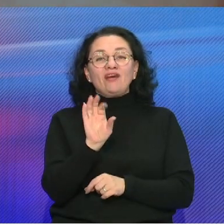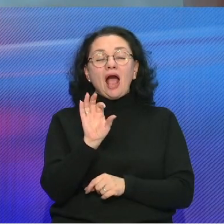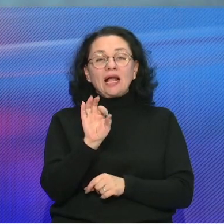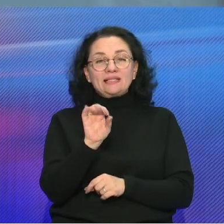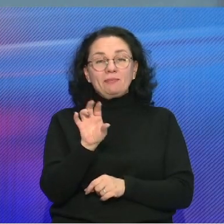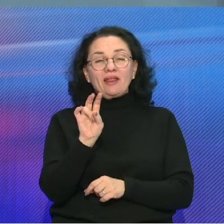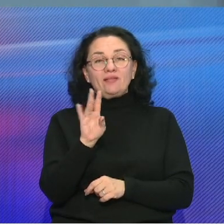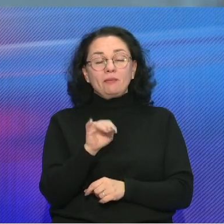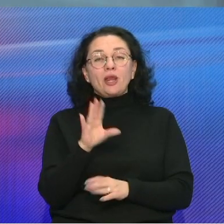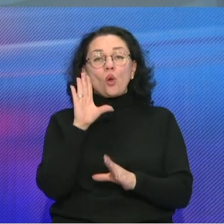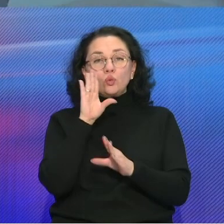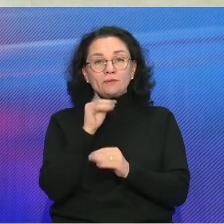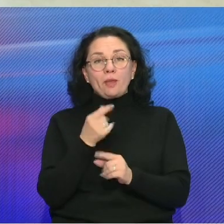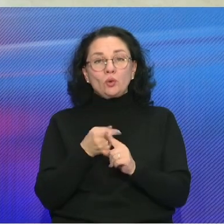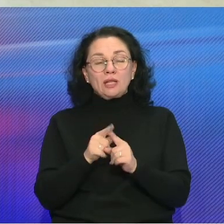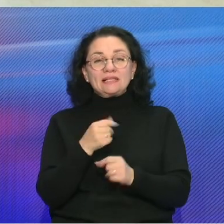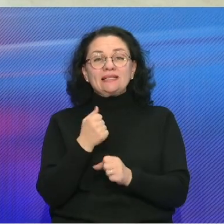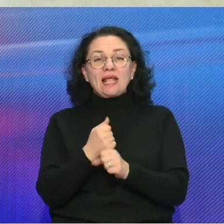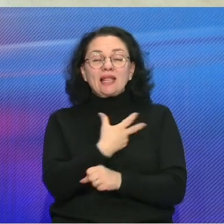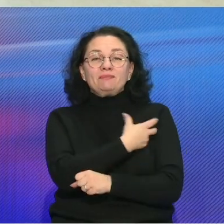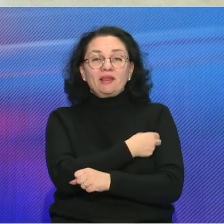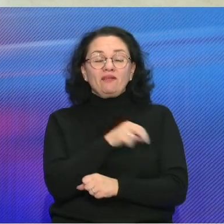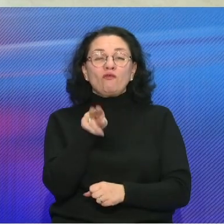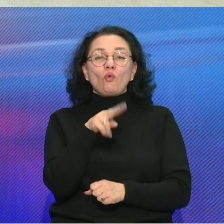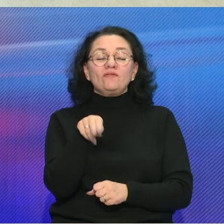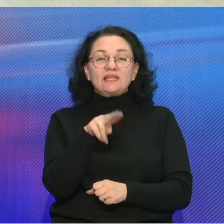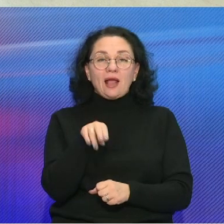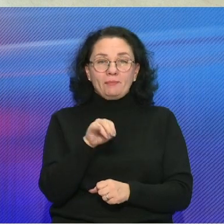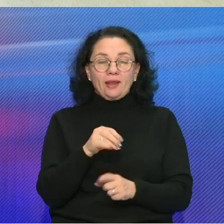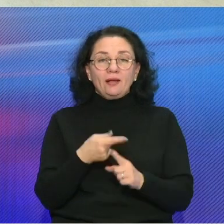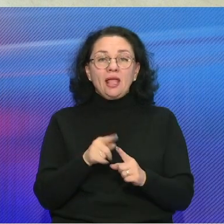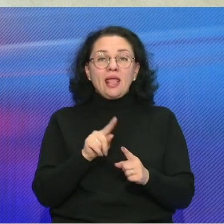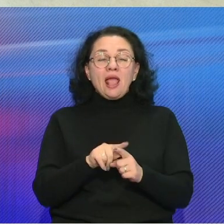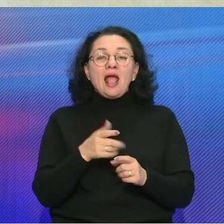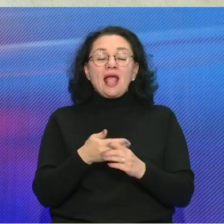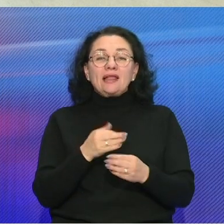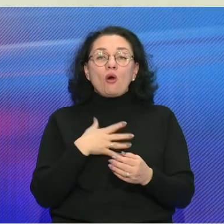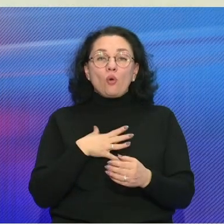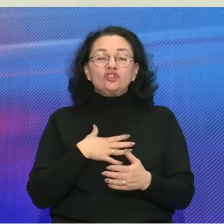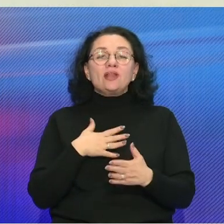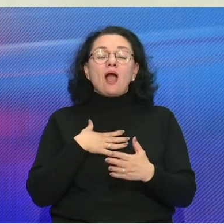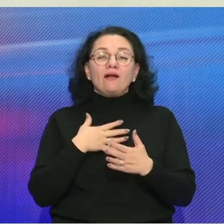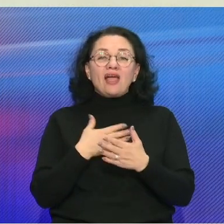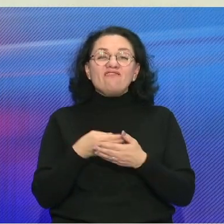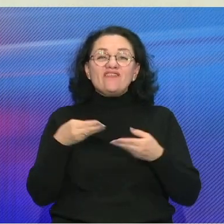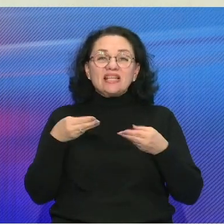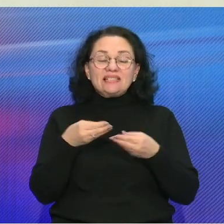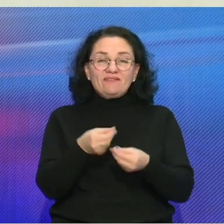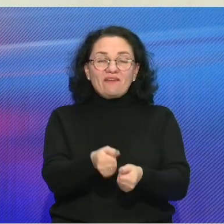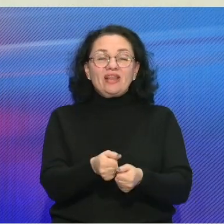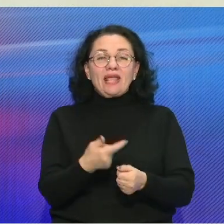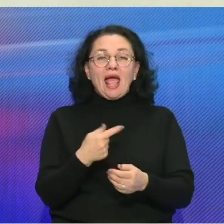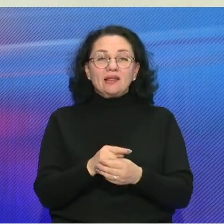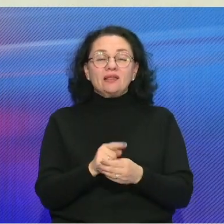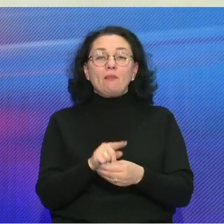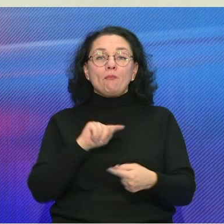тягом снежня. Медики нагадують, що годові назірані посверджають ефективність вакцини профілактики грипу. Особливо, коли говорка